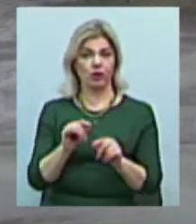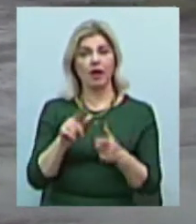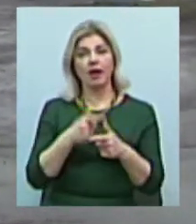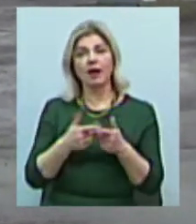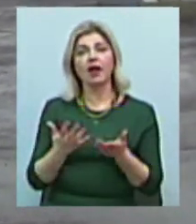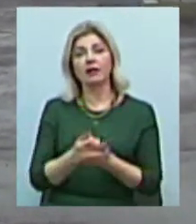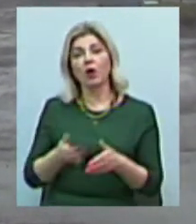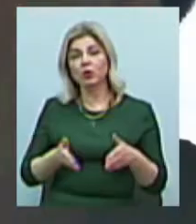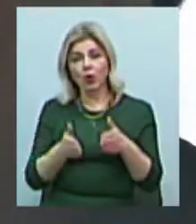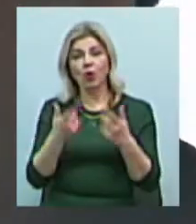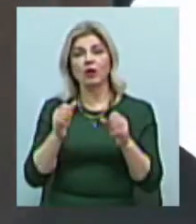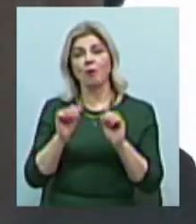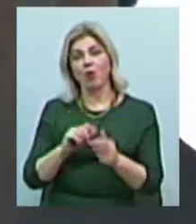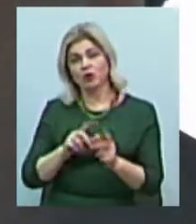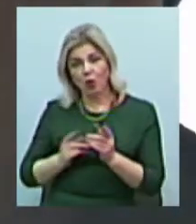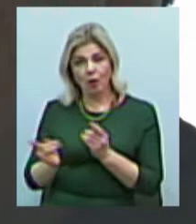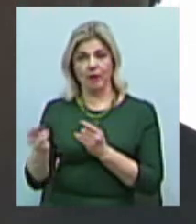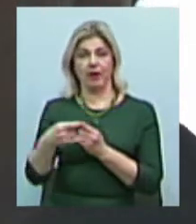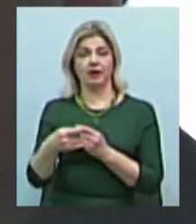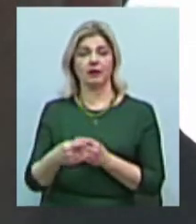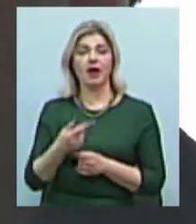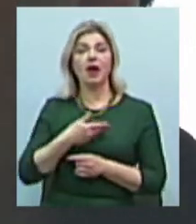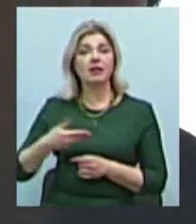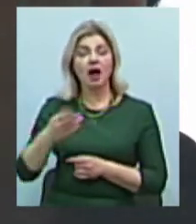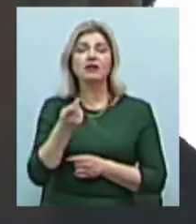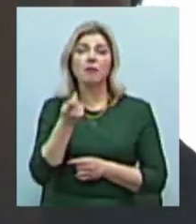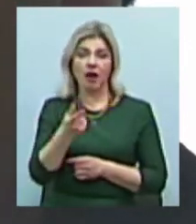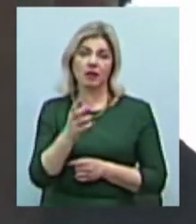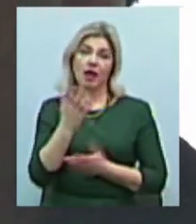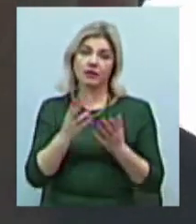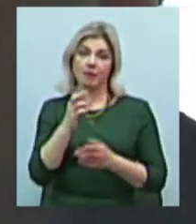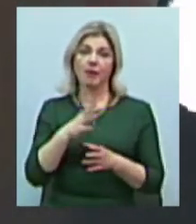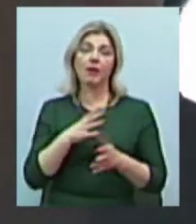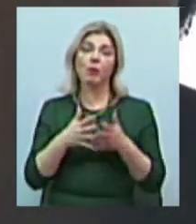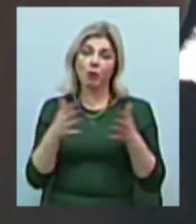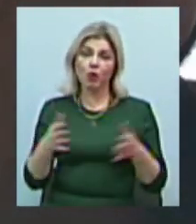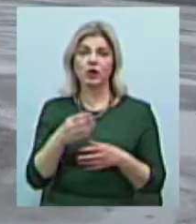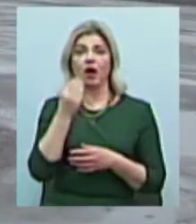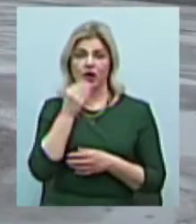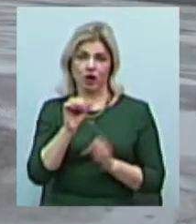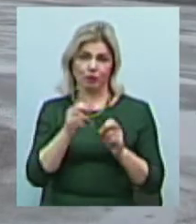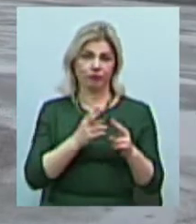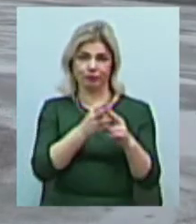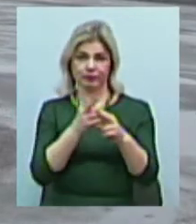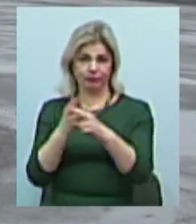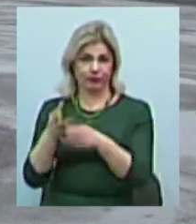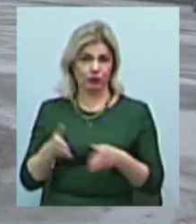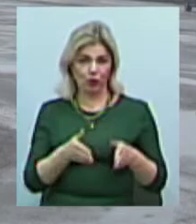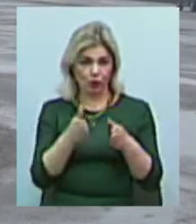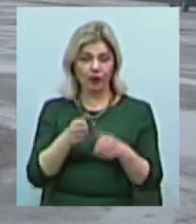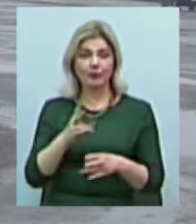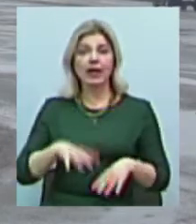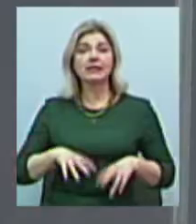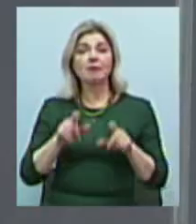шляхи, де можна об'їхати. Нас мало, трошки більше було б трошки краще перекривати всі ходи для них. Плюс інспектори на даному